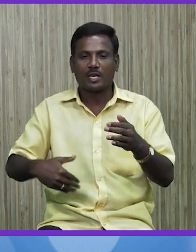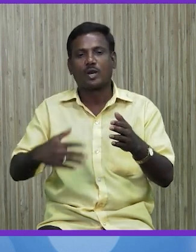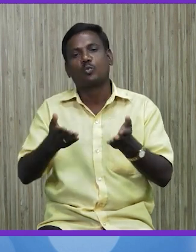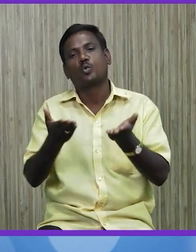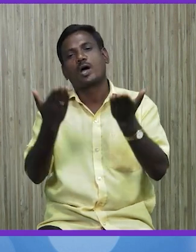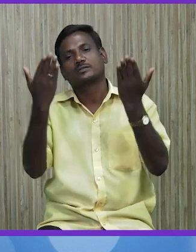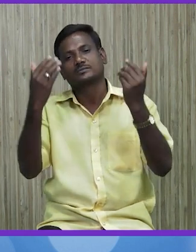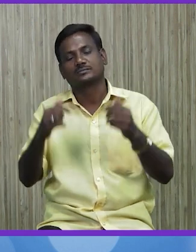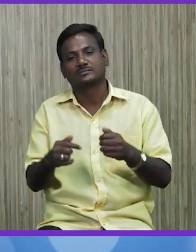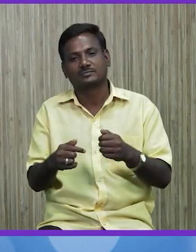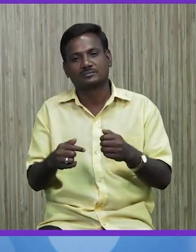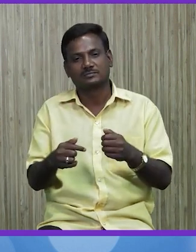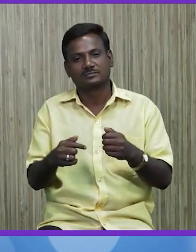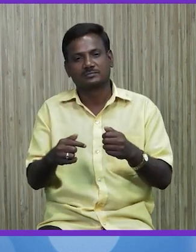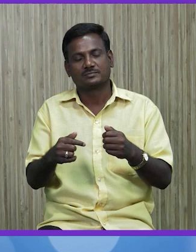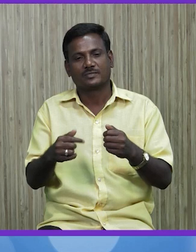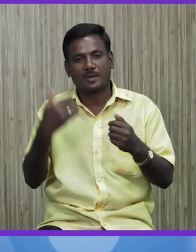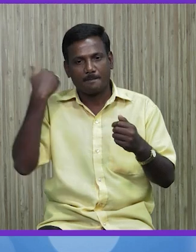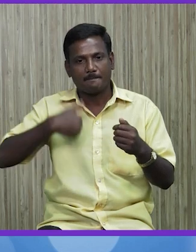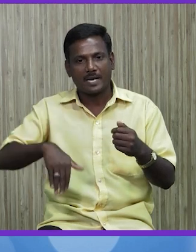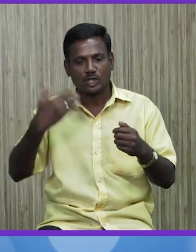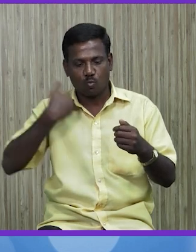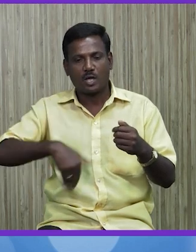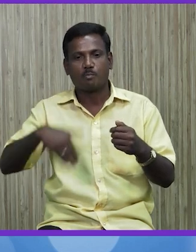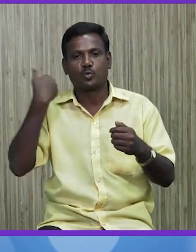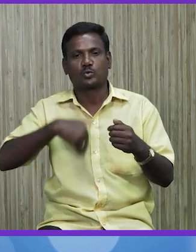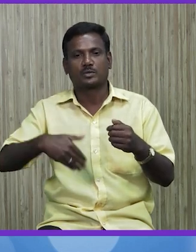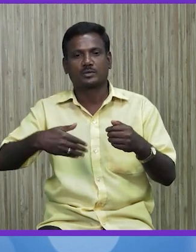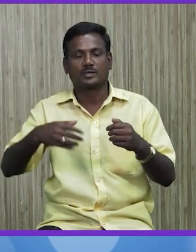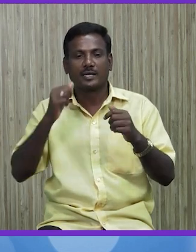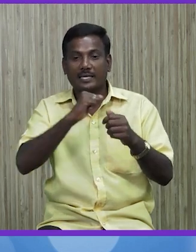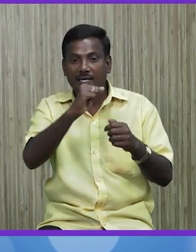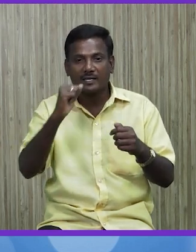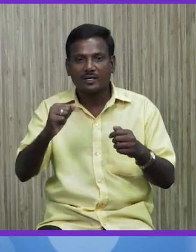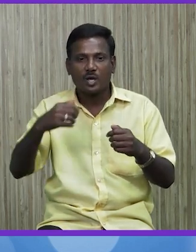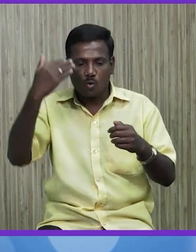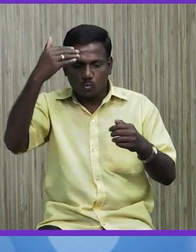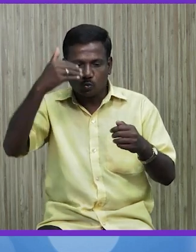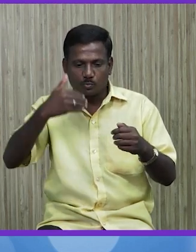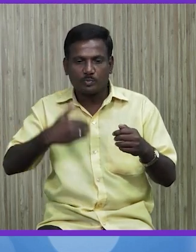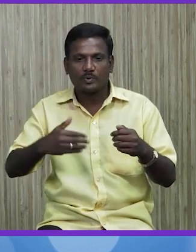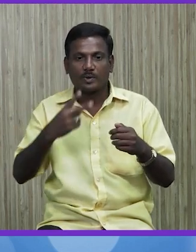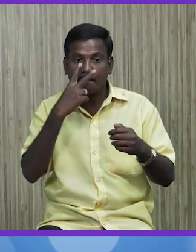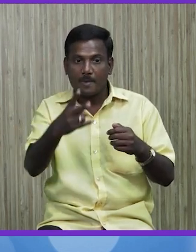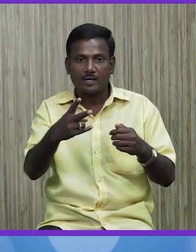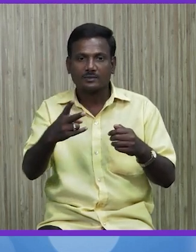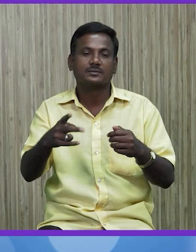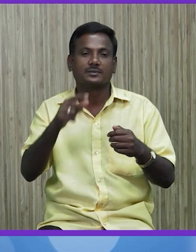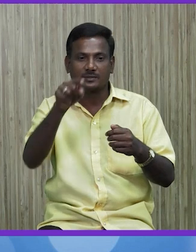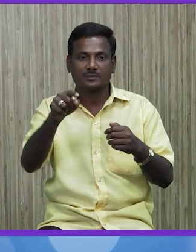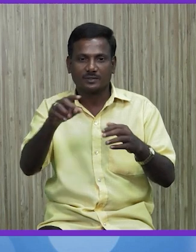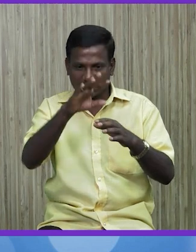உருவாக்குகின்றன passatremlin வணித equatoriterுடலில் என்ன உருப்புகள் கானப்படுகின்றன